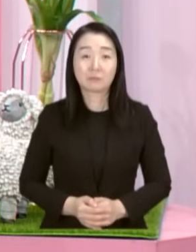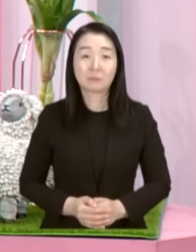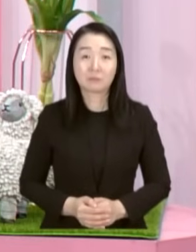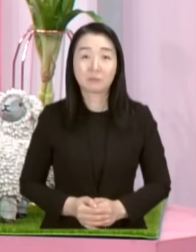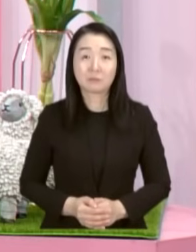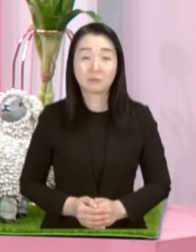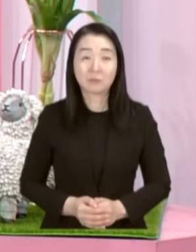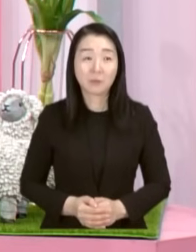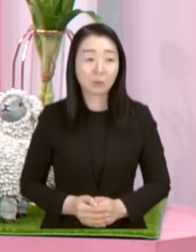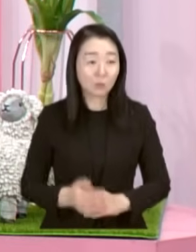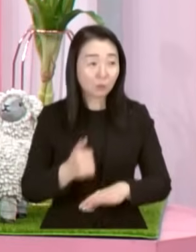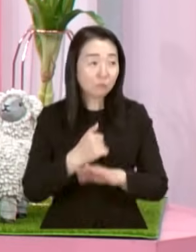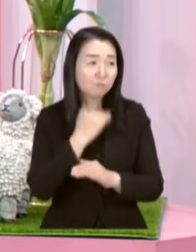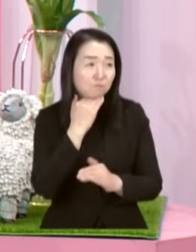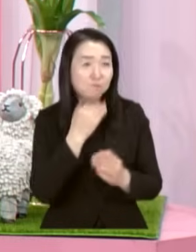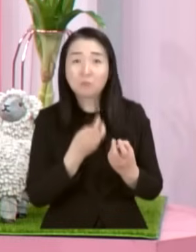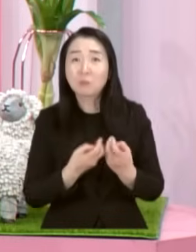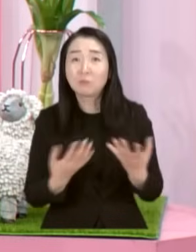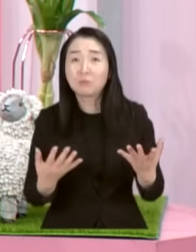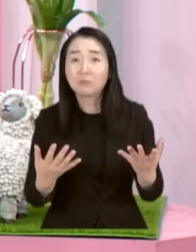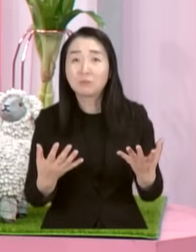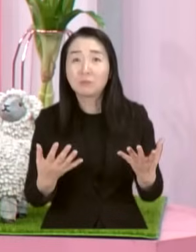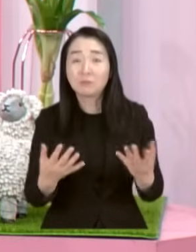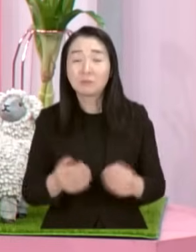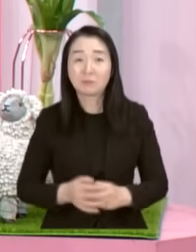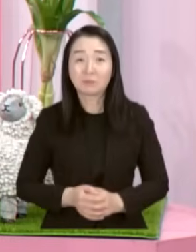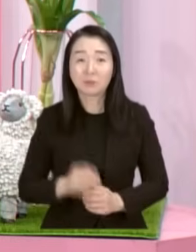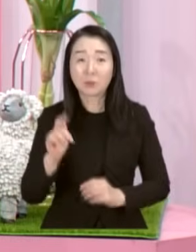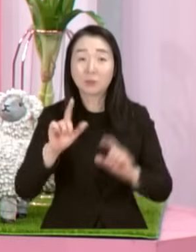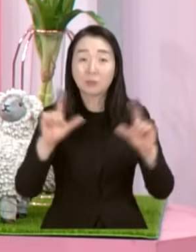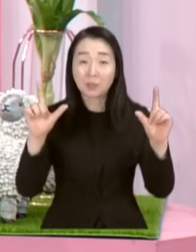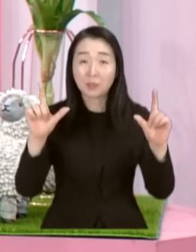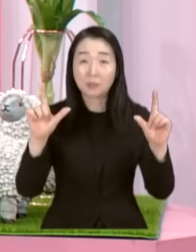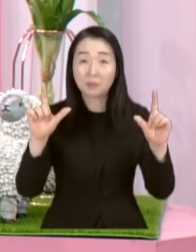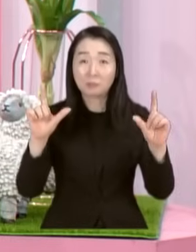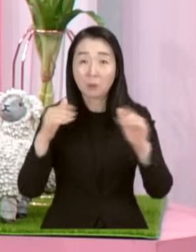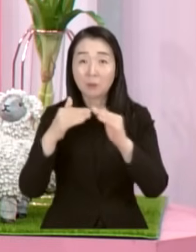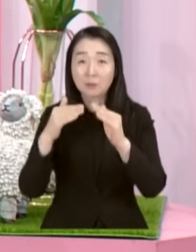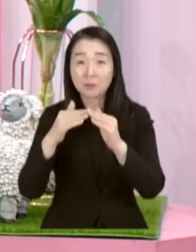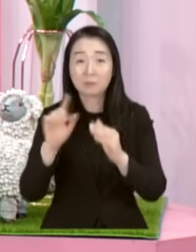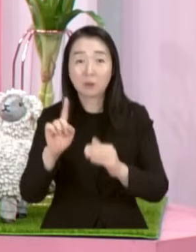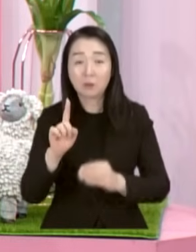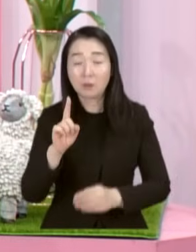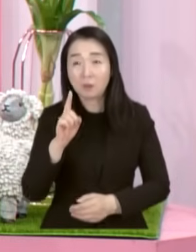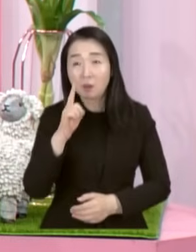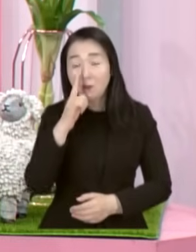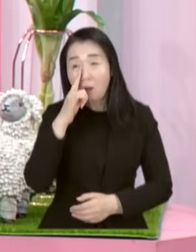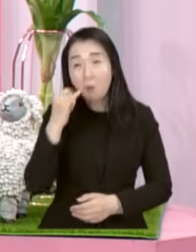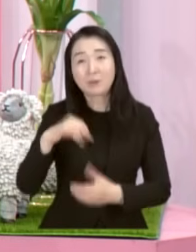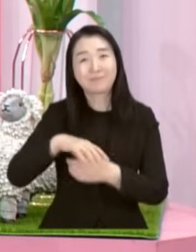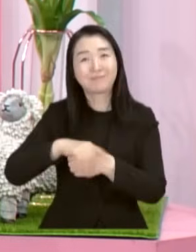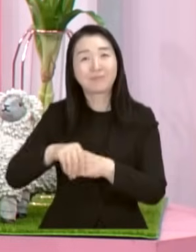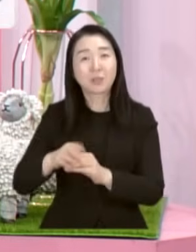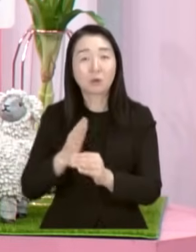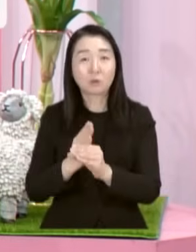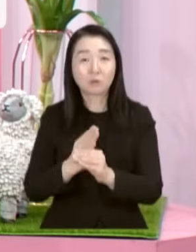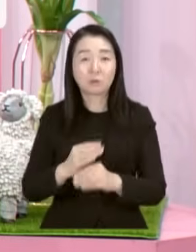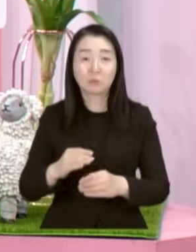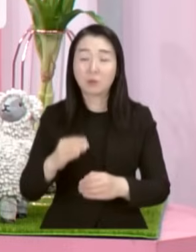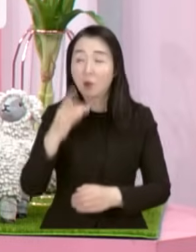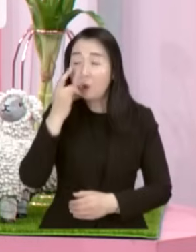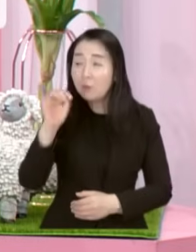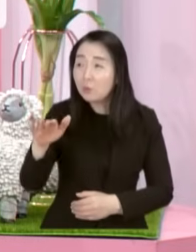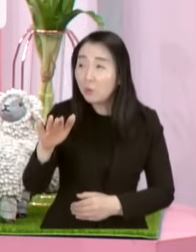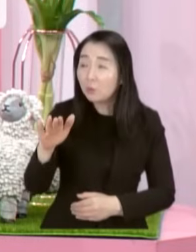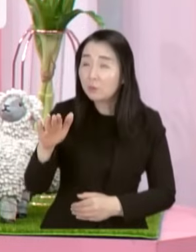뭐 그냥 기다리는 수밖에. 어느 날 집에 우리 공동체 나누는 집에 갔더니 어머니가 설거지를 하고 계셔요. 예. 어머니